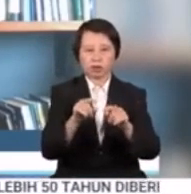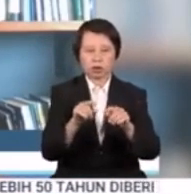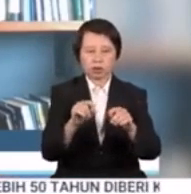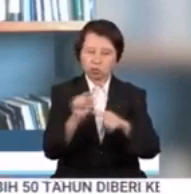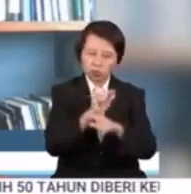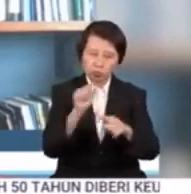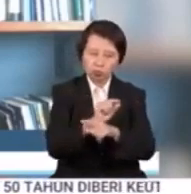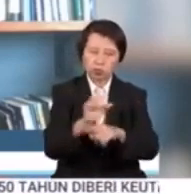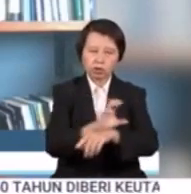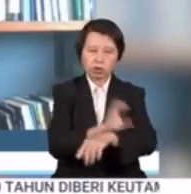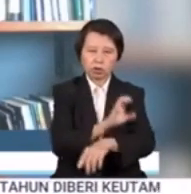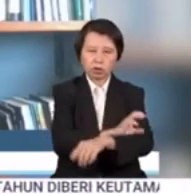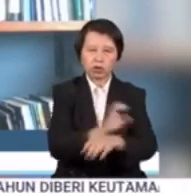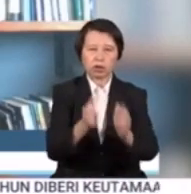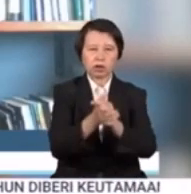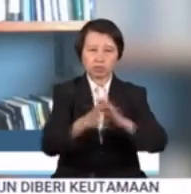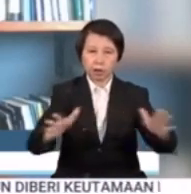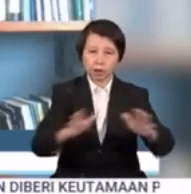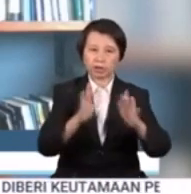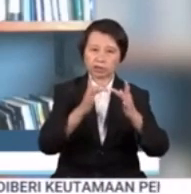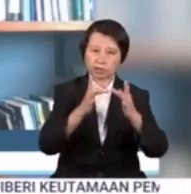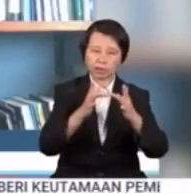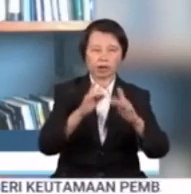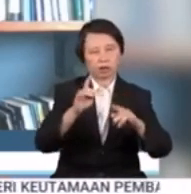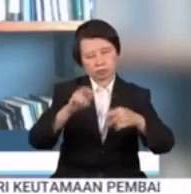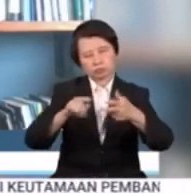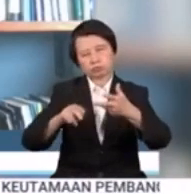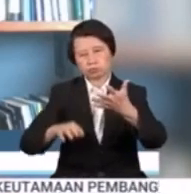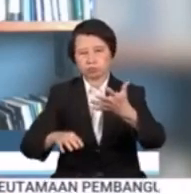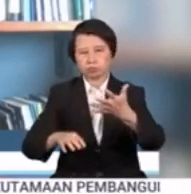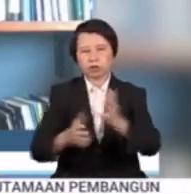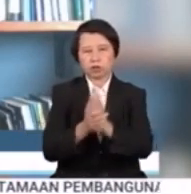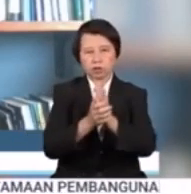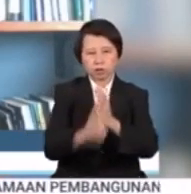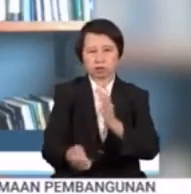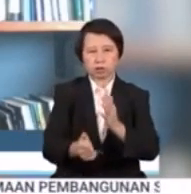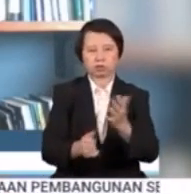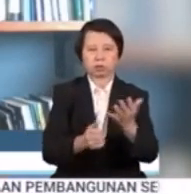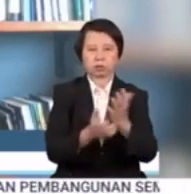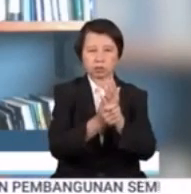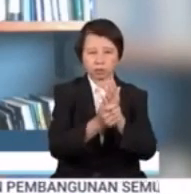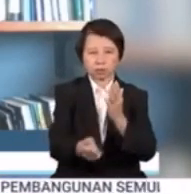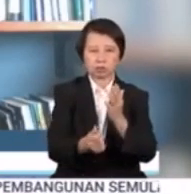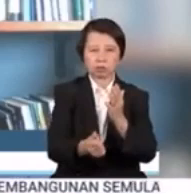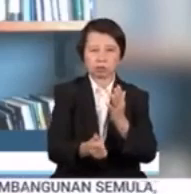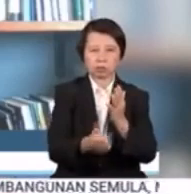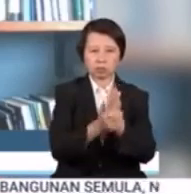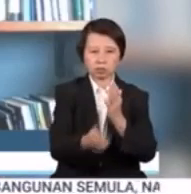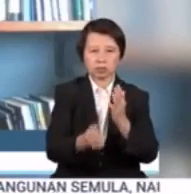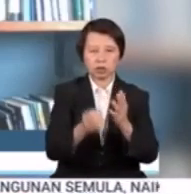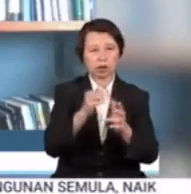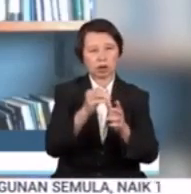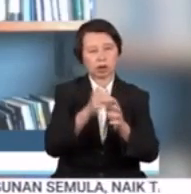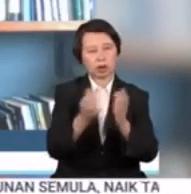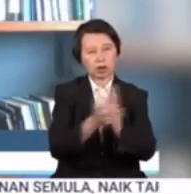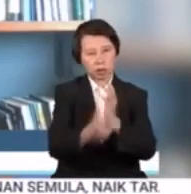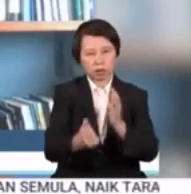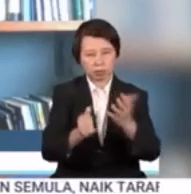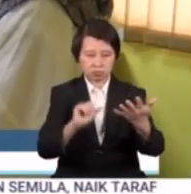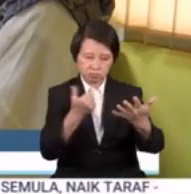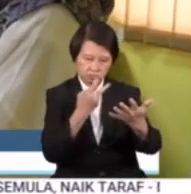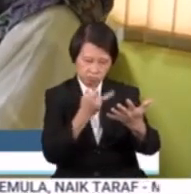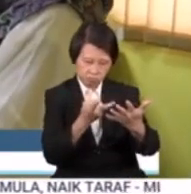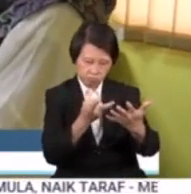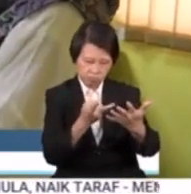komputer, keselamatan cyber dan sebagainya. So kemahiran kritik ataupun kemahiran untuk